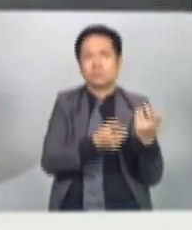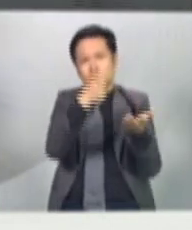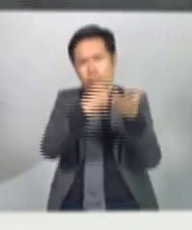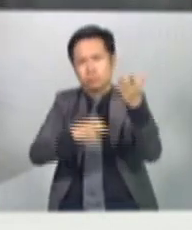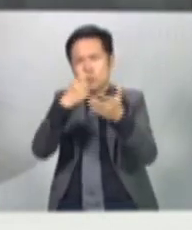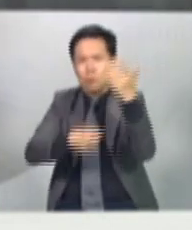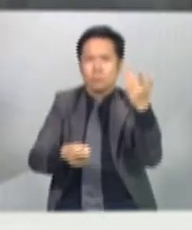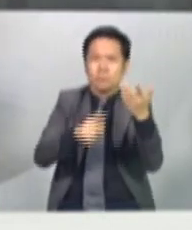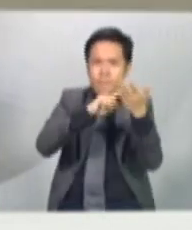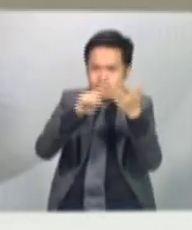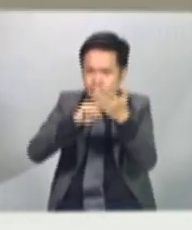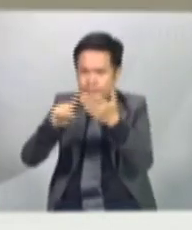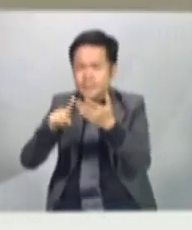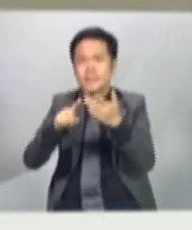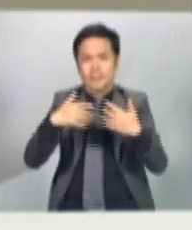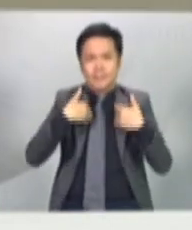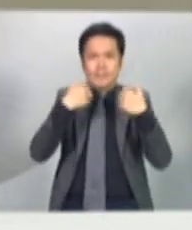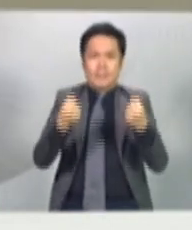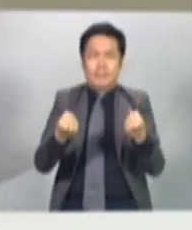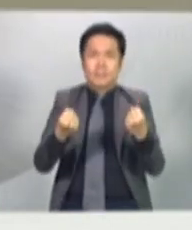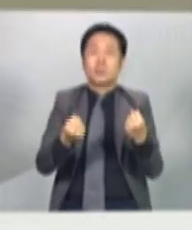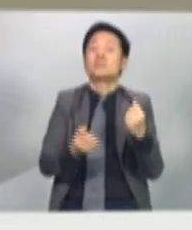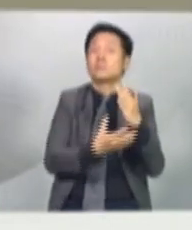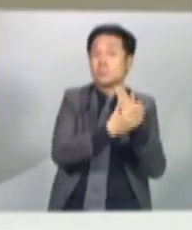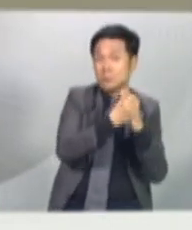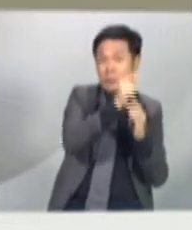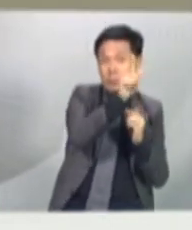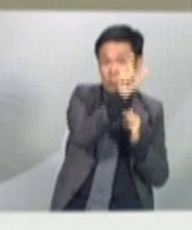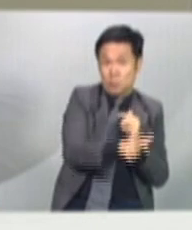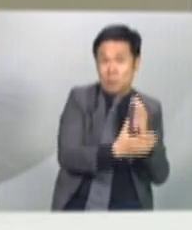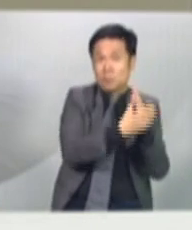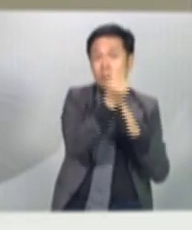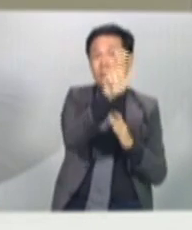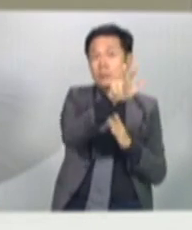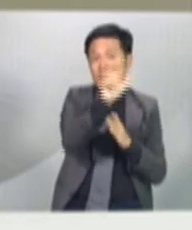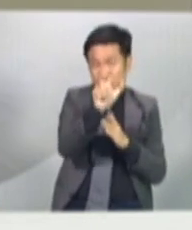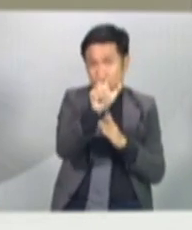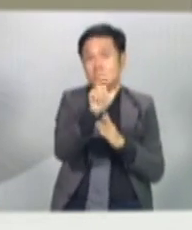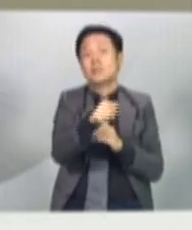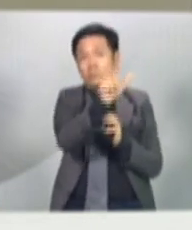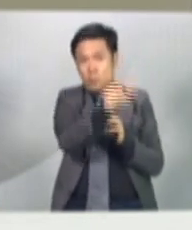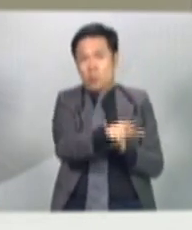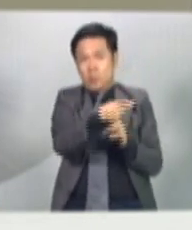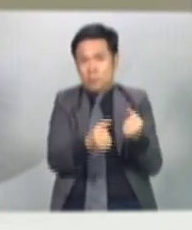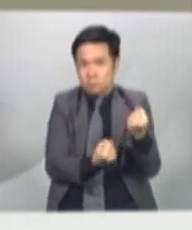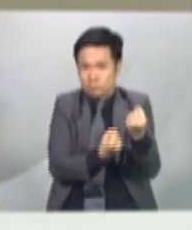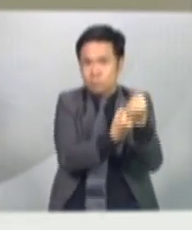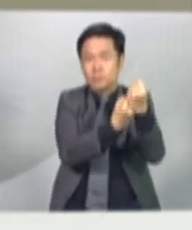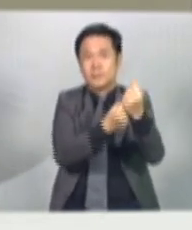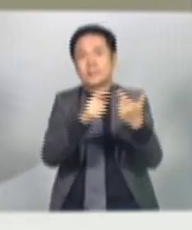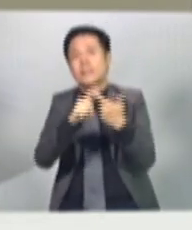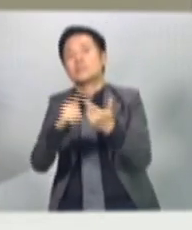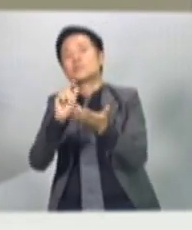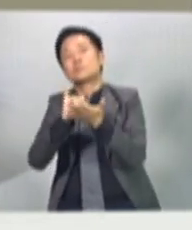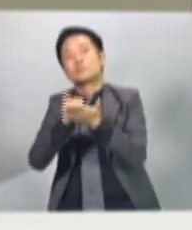penyaringan ia menilai sehingga 300 Ringgit bagi setiap pemegang polusi dan sijil Takaful